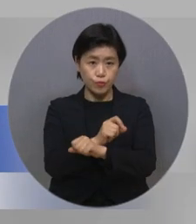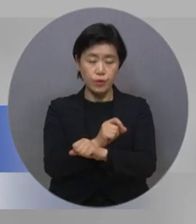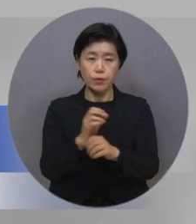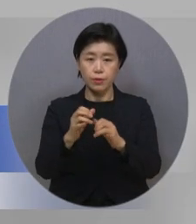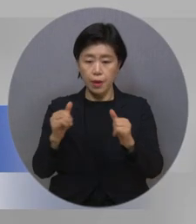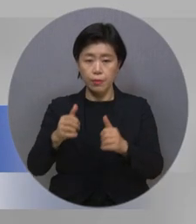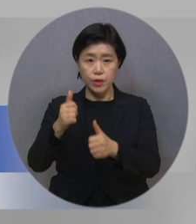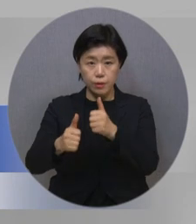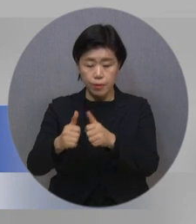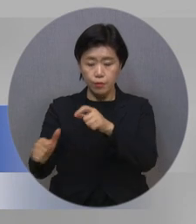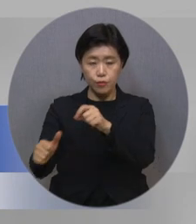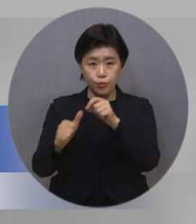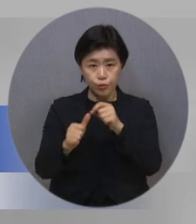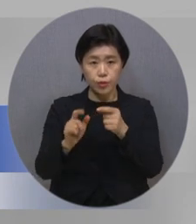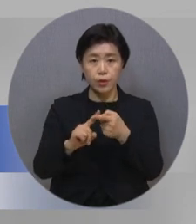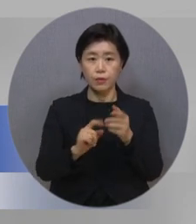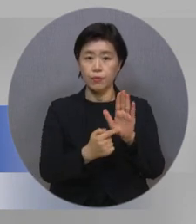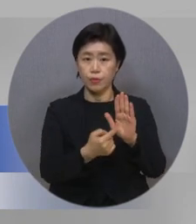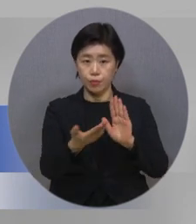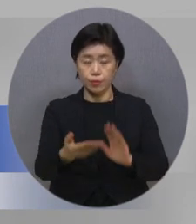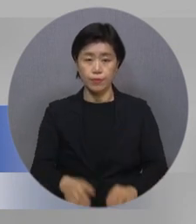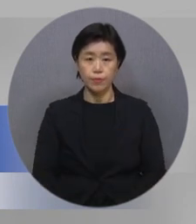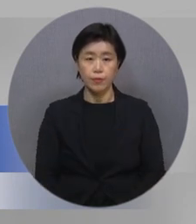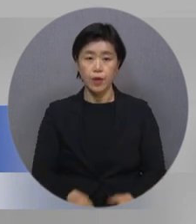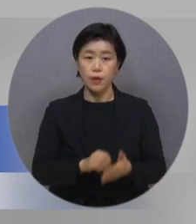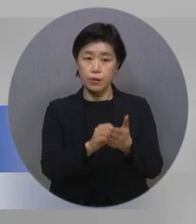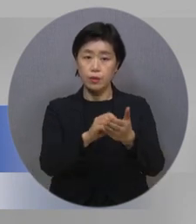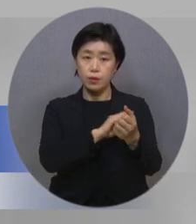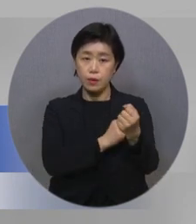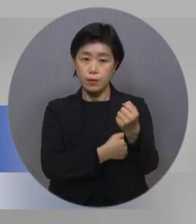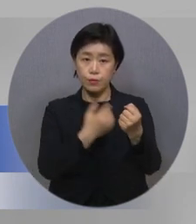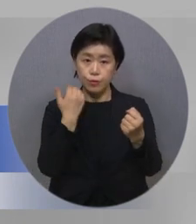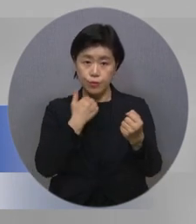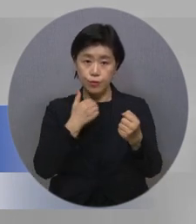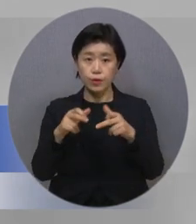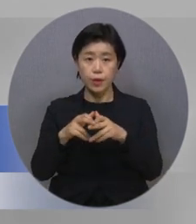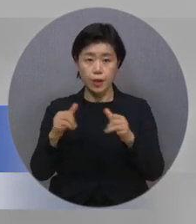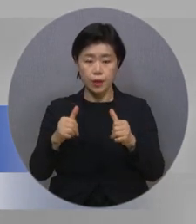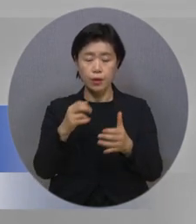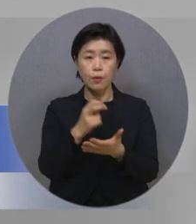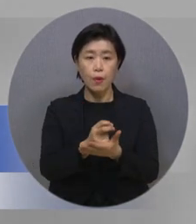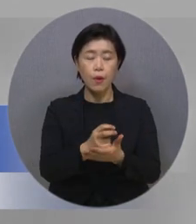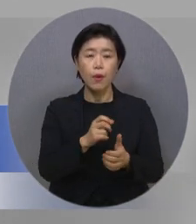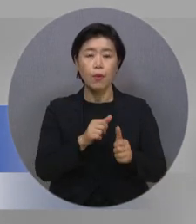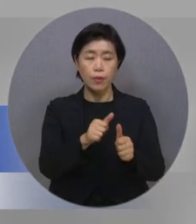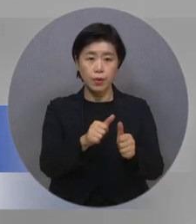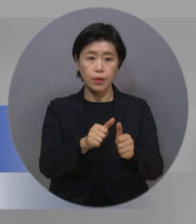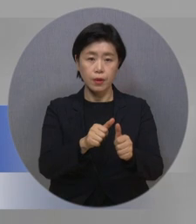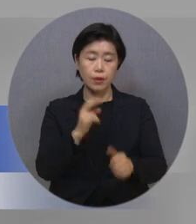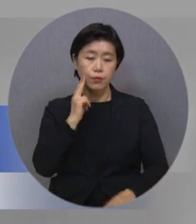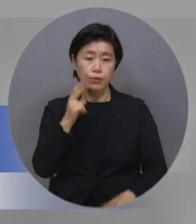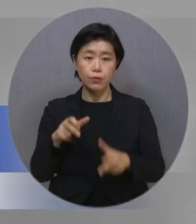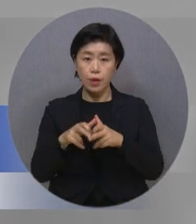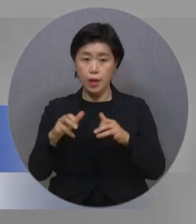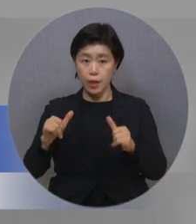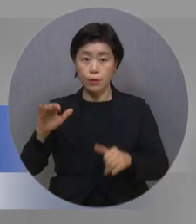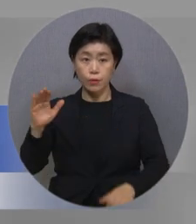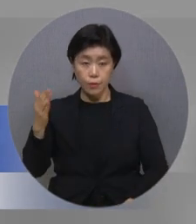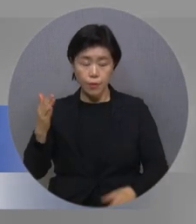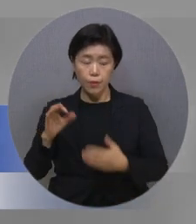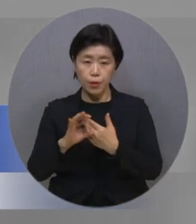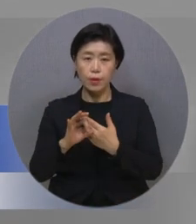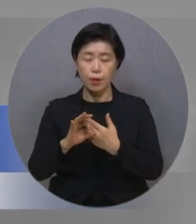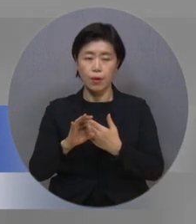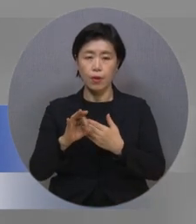시험 시행계획을 발표했습니다 응시자격은 장행 고용촉진법 등에 따라 중증장애인에 해당하면 시험에 응시할 수